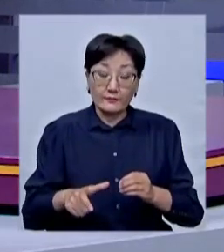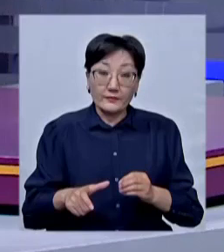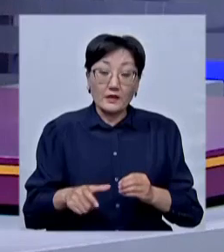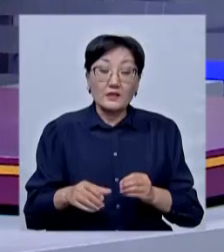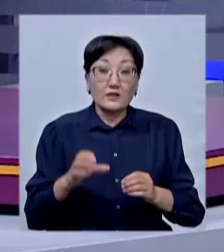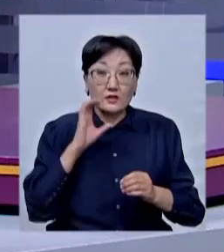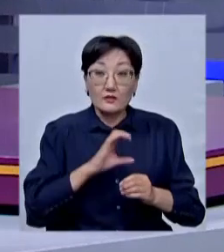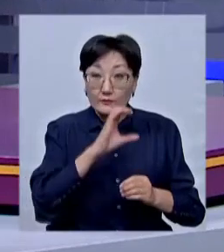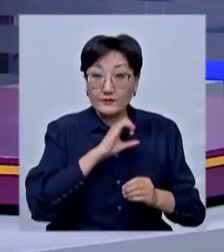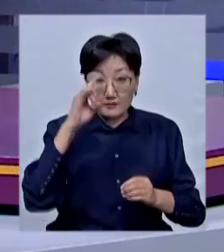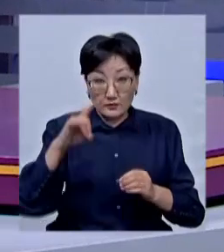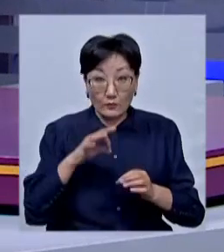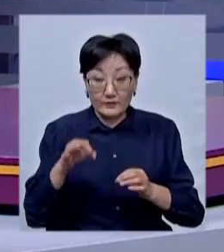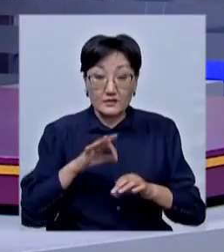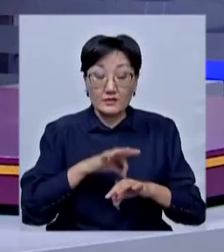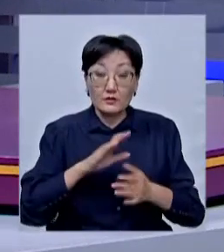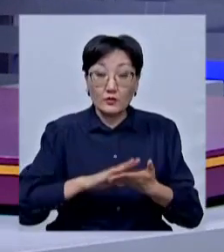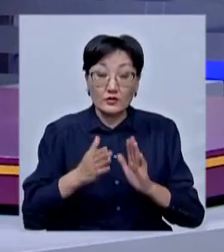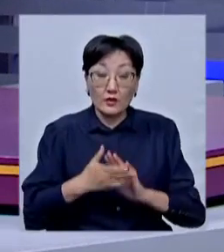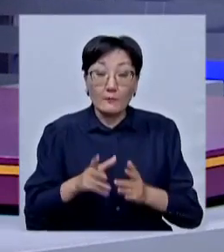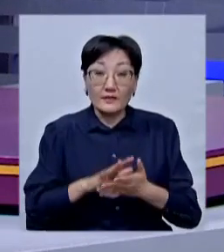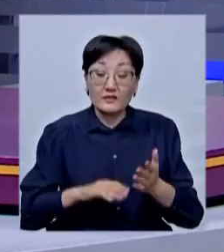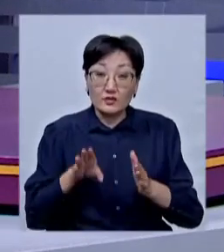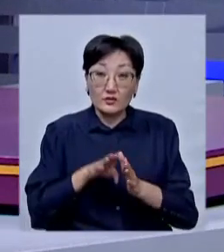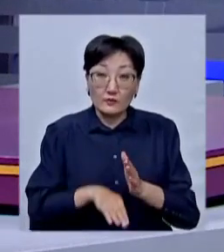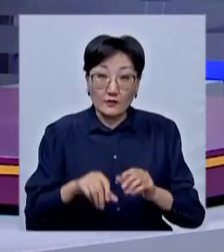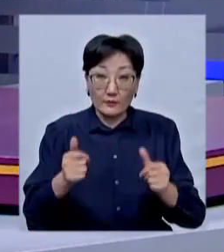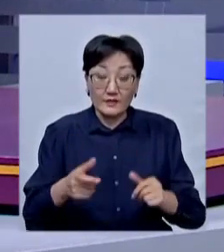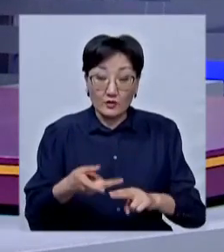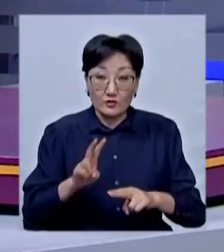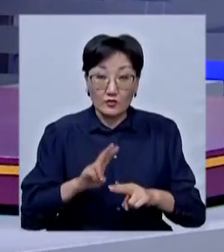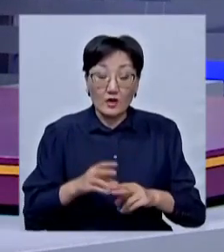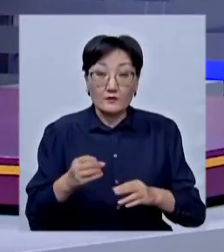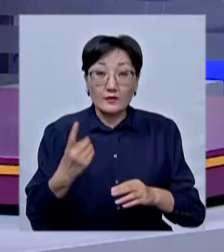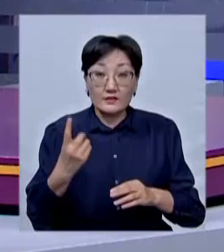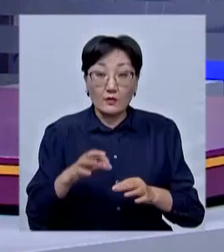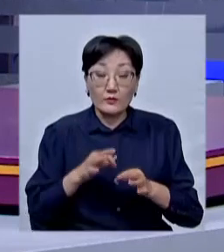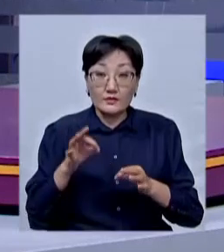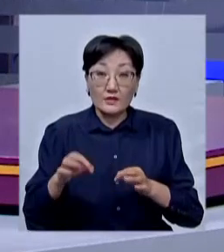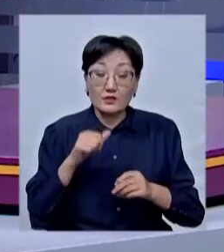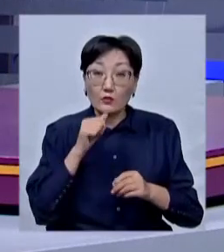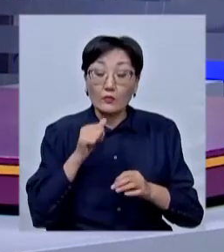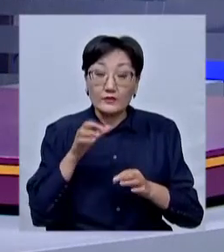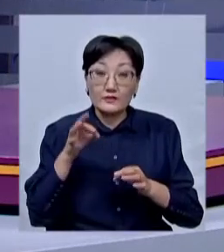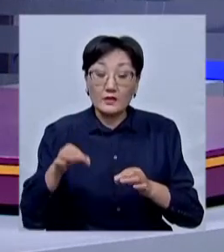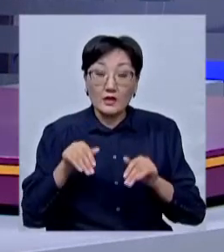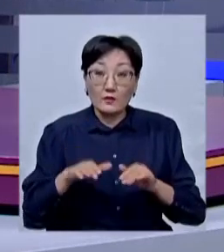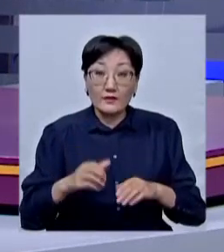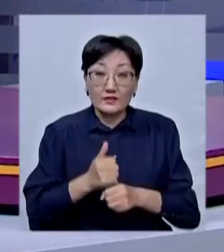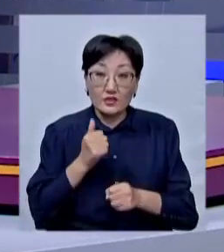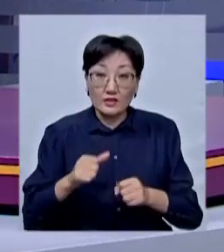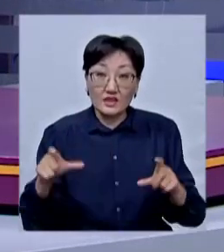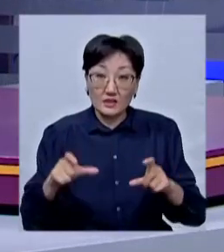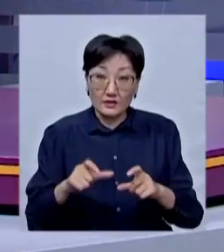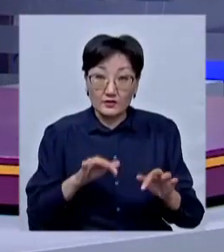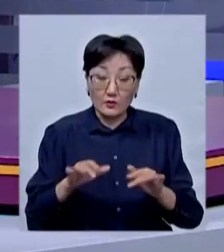На севере республики эпидситуация продолжает ухудшаться. На фоне этого еще в одной области, Костанайской, решено ужесточить